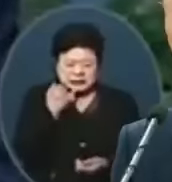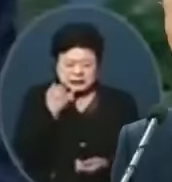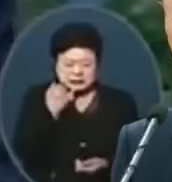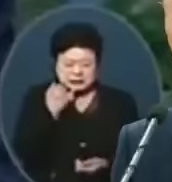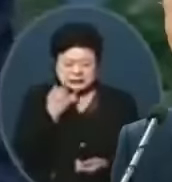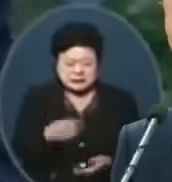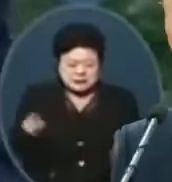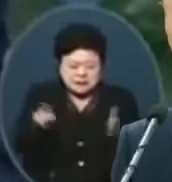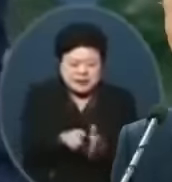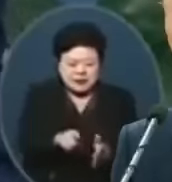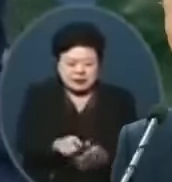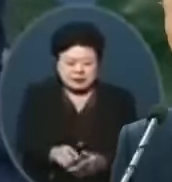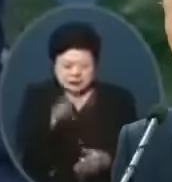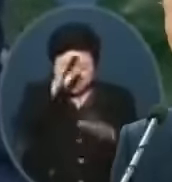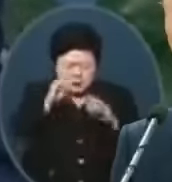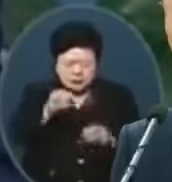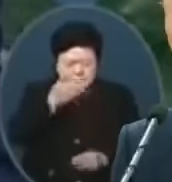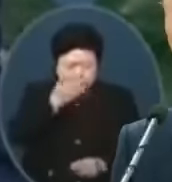믿겠다,